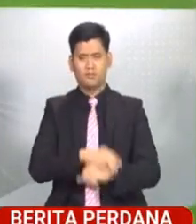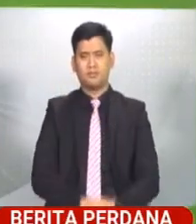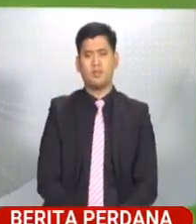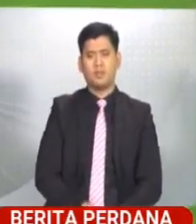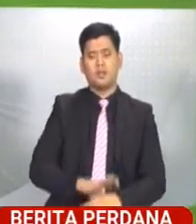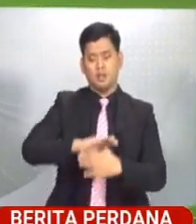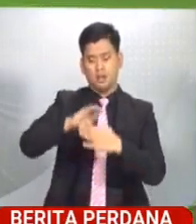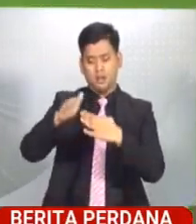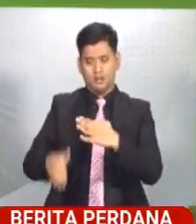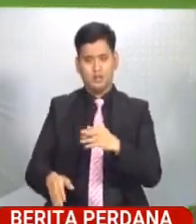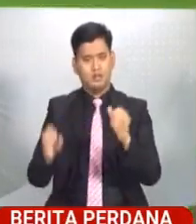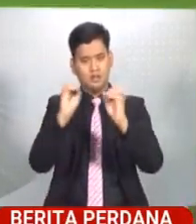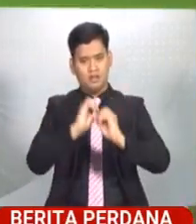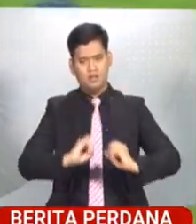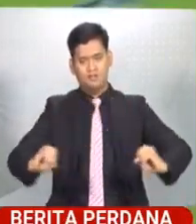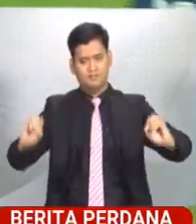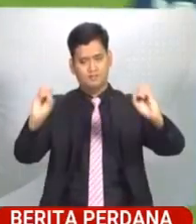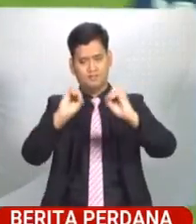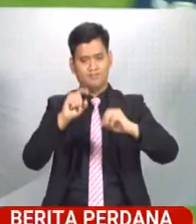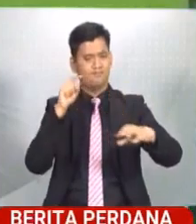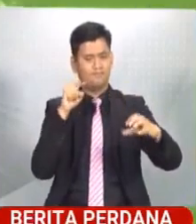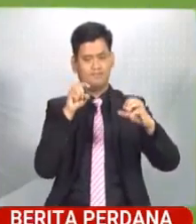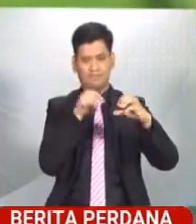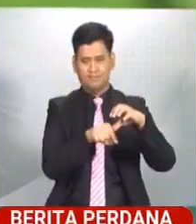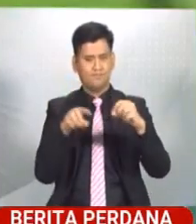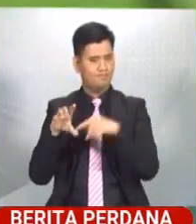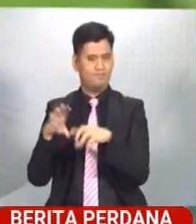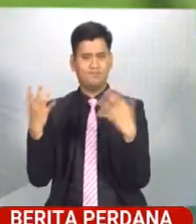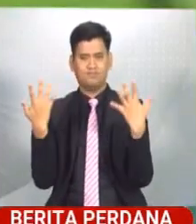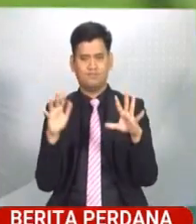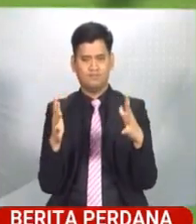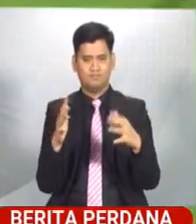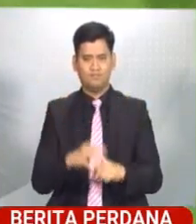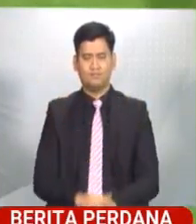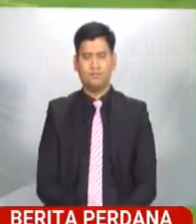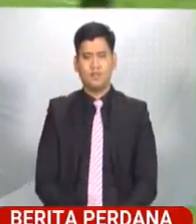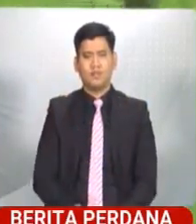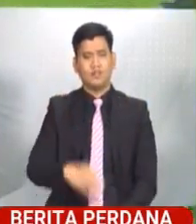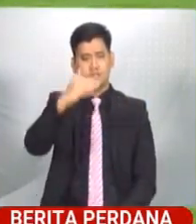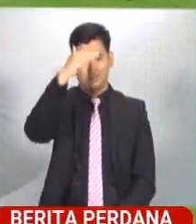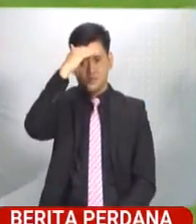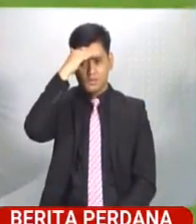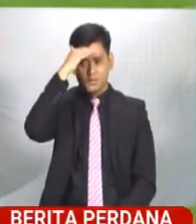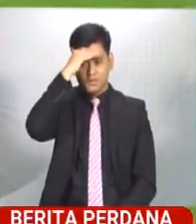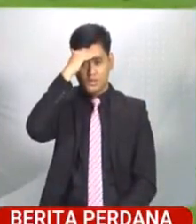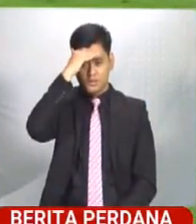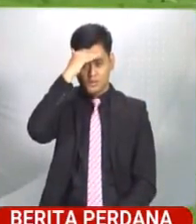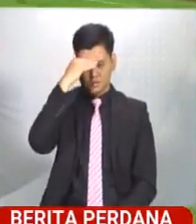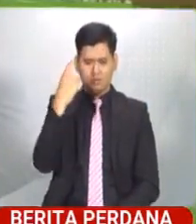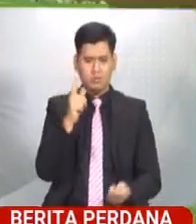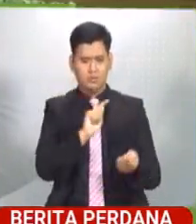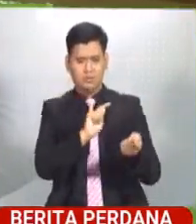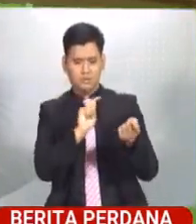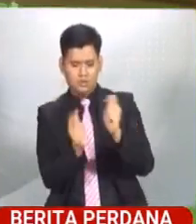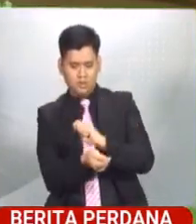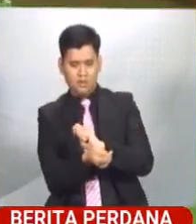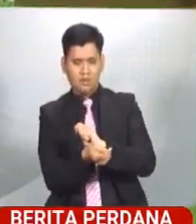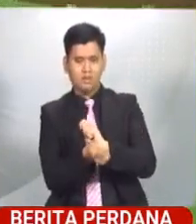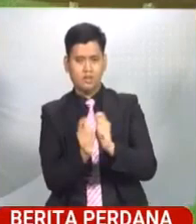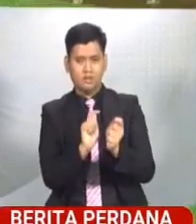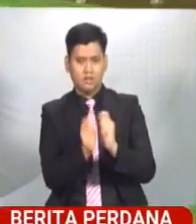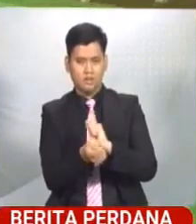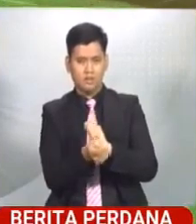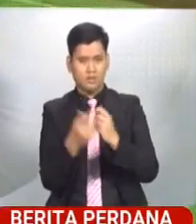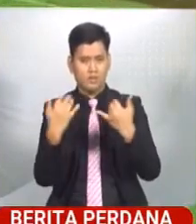pertama berakhir tanpa sebarang jaringan. Bersambung babak kedua, JDT menggandakan asakan dan melakukan pertukaran dengan mengeluarkan